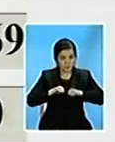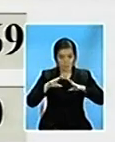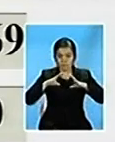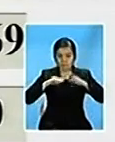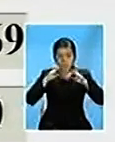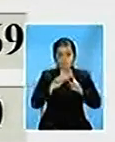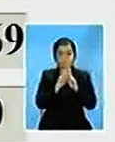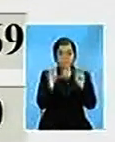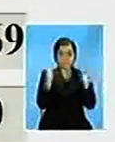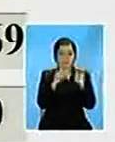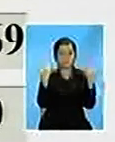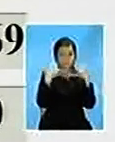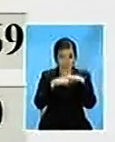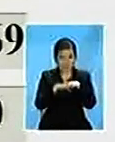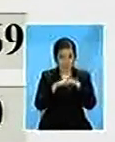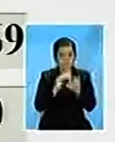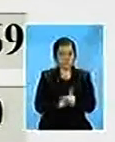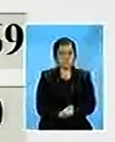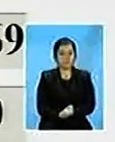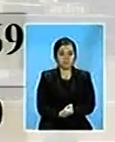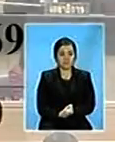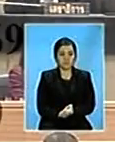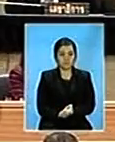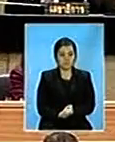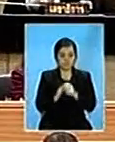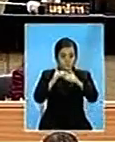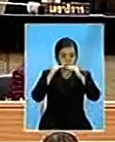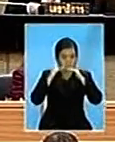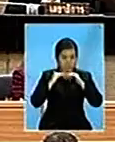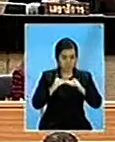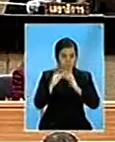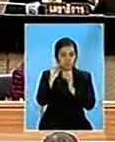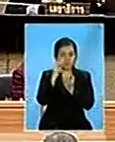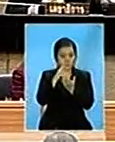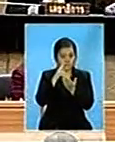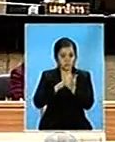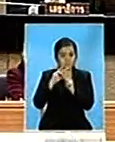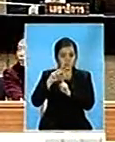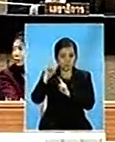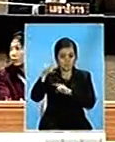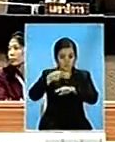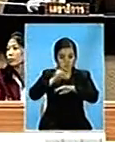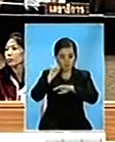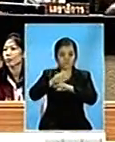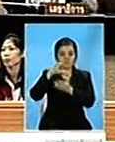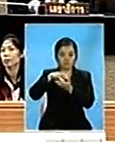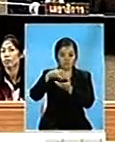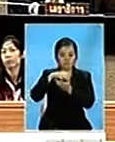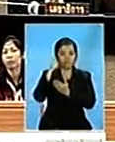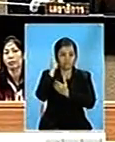ม่เห็นด้วยนะครับผมขอไปที่ระเบียบวาระที่2เรื่องที่ประธานจะแจ้งต่อที่ประชุมท